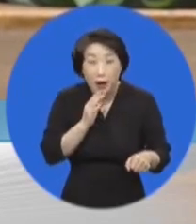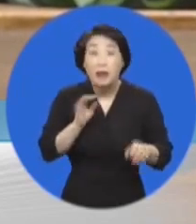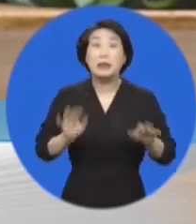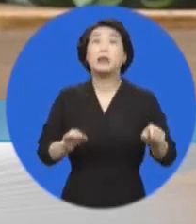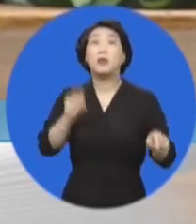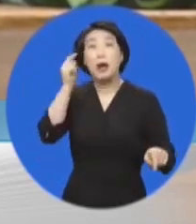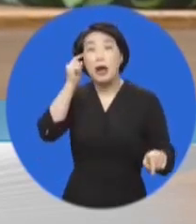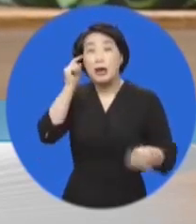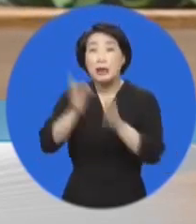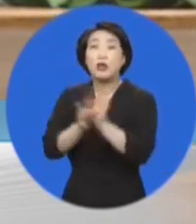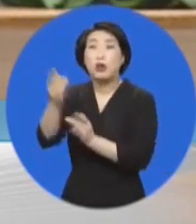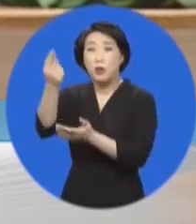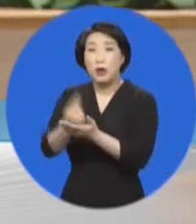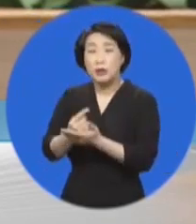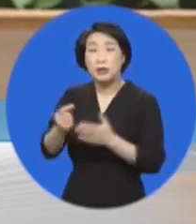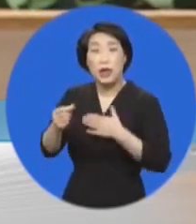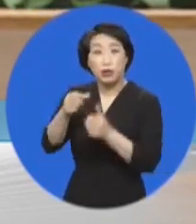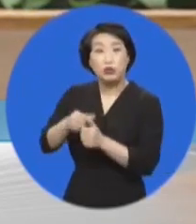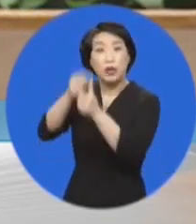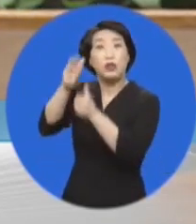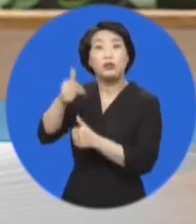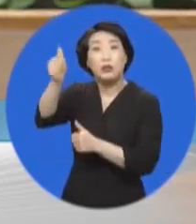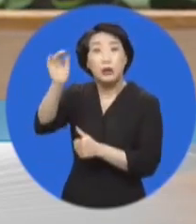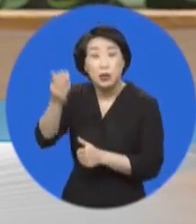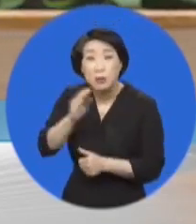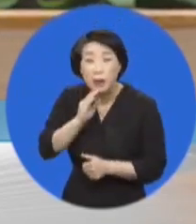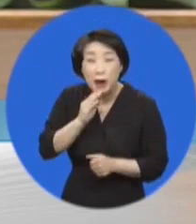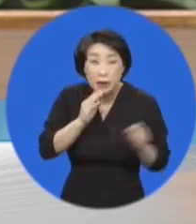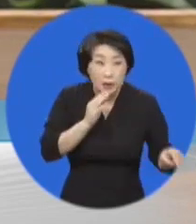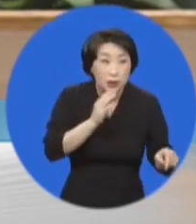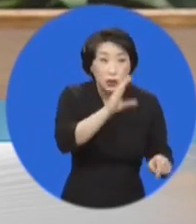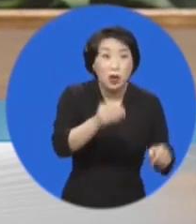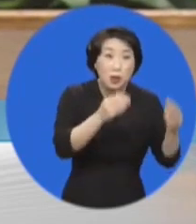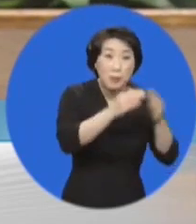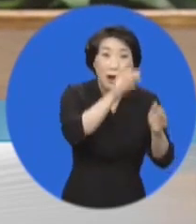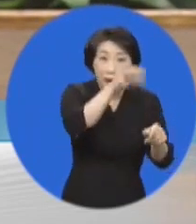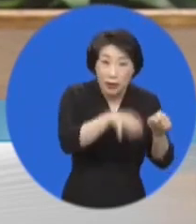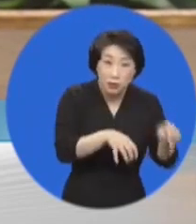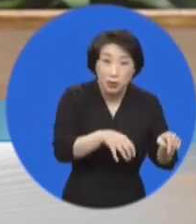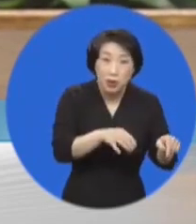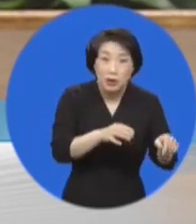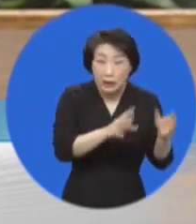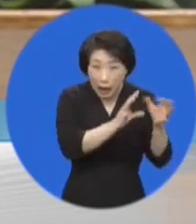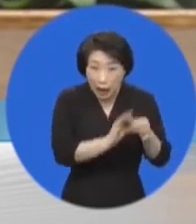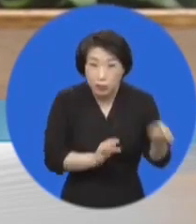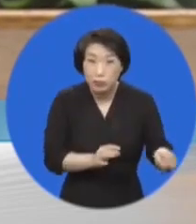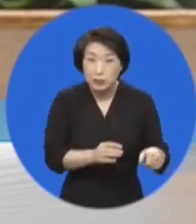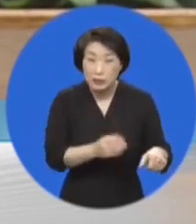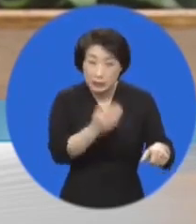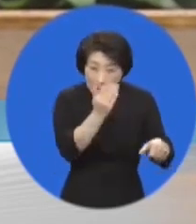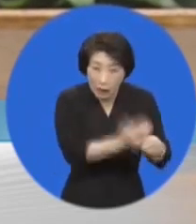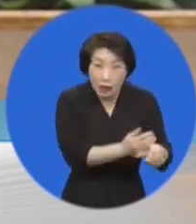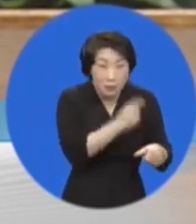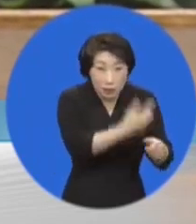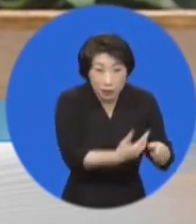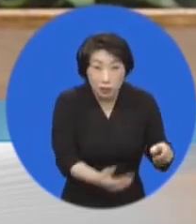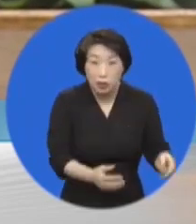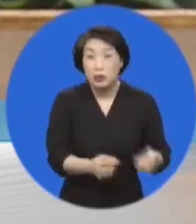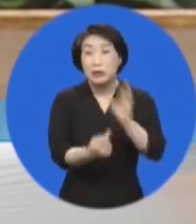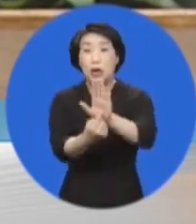것임을 끝없이 성막에서 장막에서 해막에서 그리고